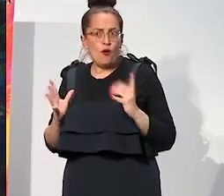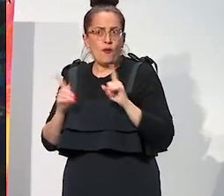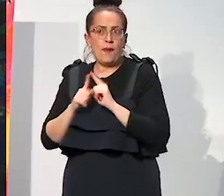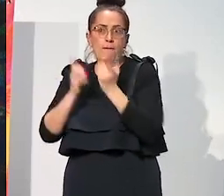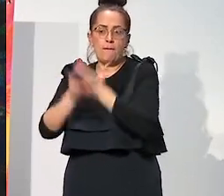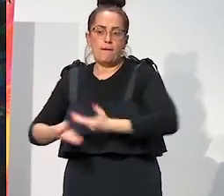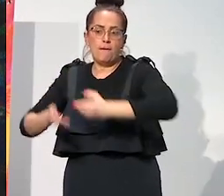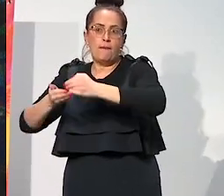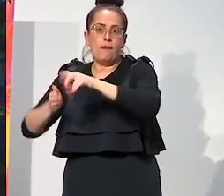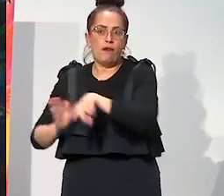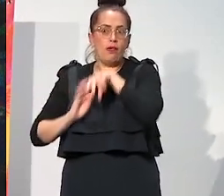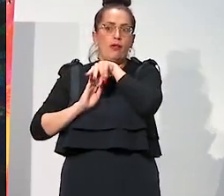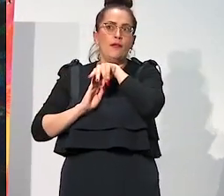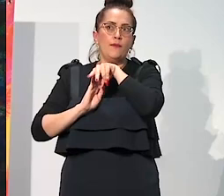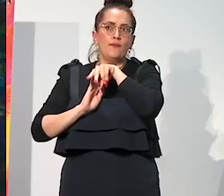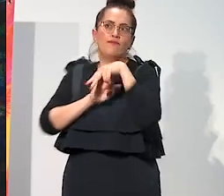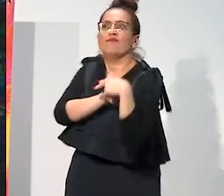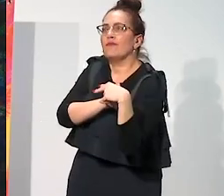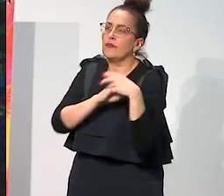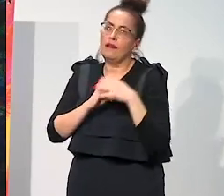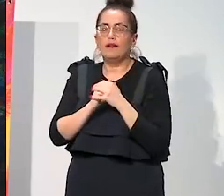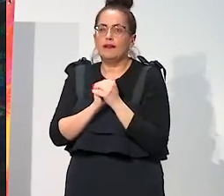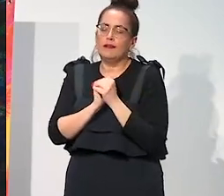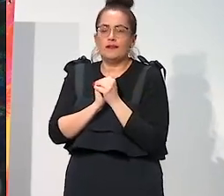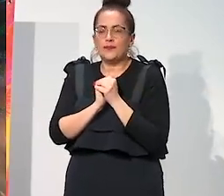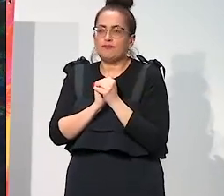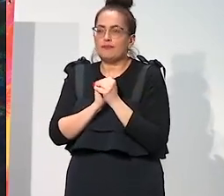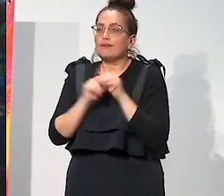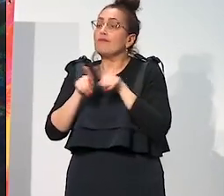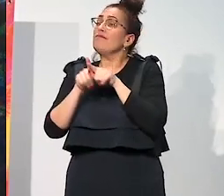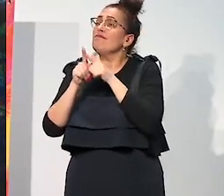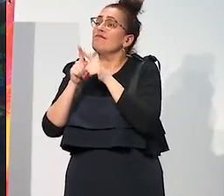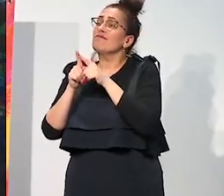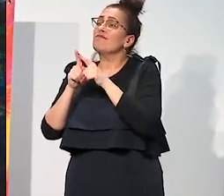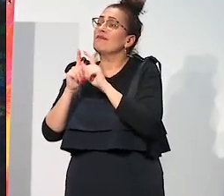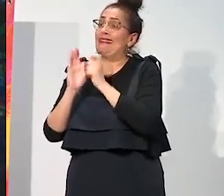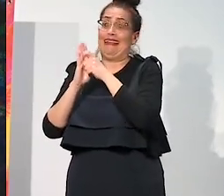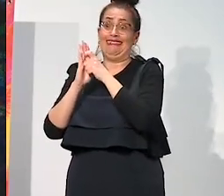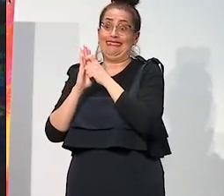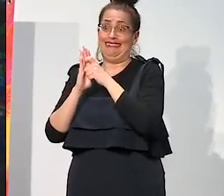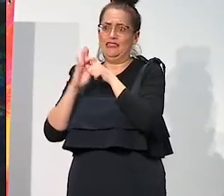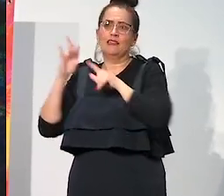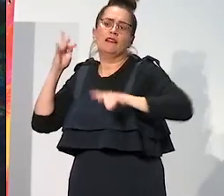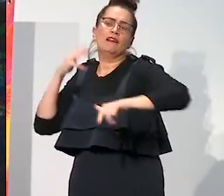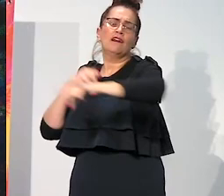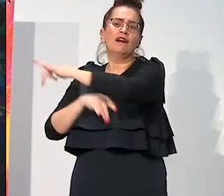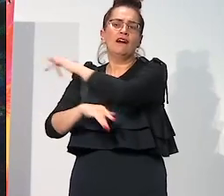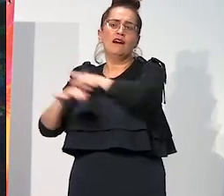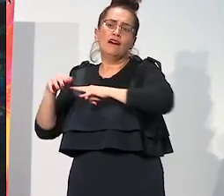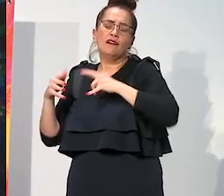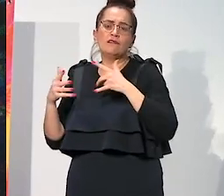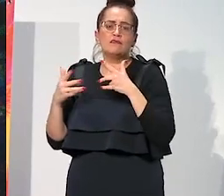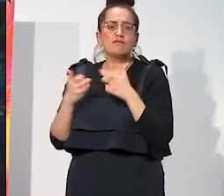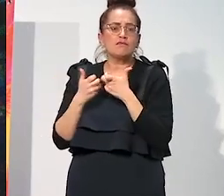de... Enfin, l'objectif est aussi sur ce qui se passe autour de moi à ce moment-là, parce qu'on peut parler